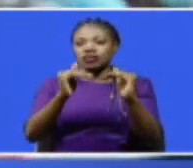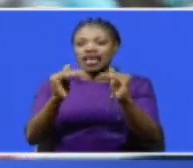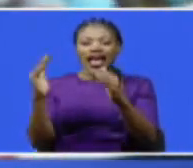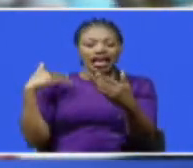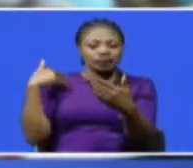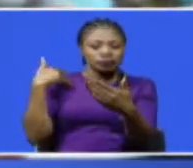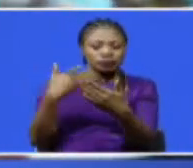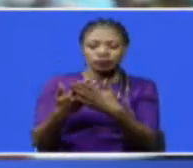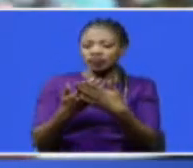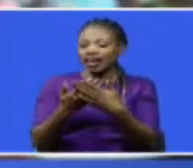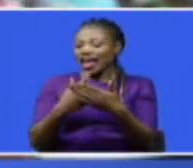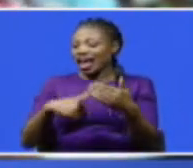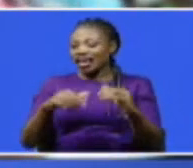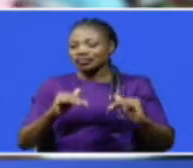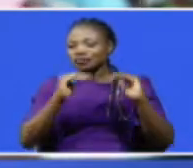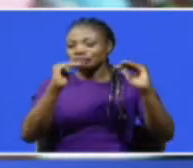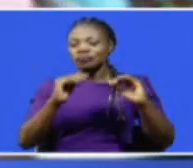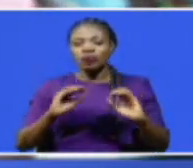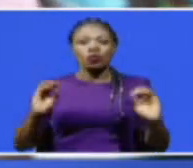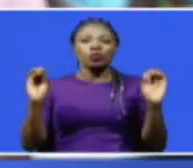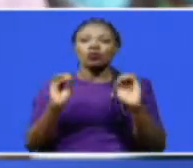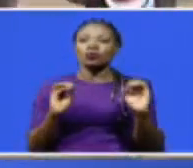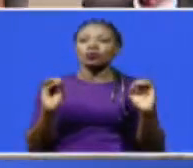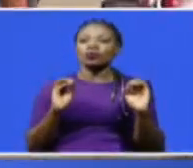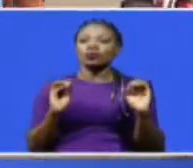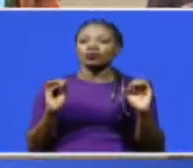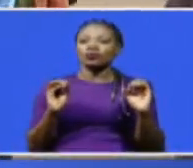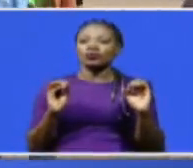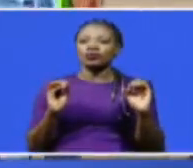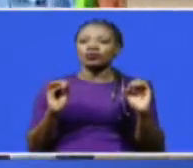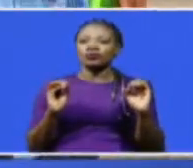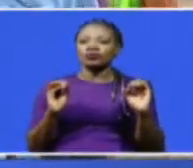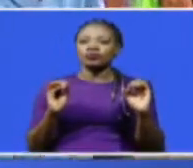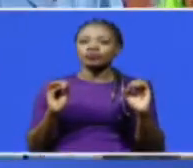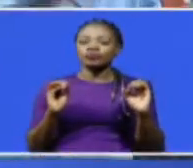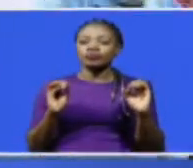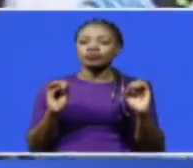huu hatujapandishwa mishahara hadi sasa.